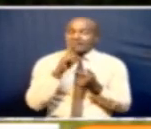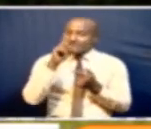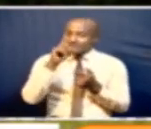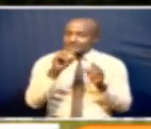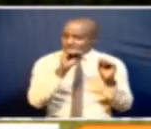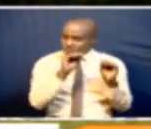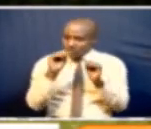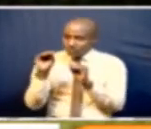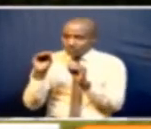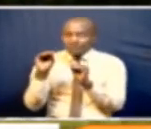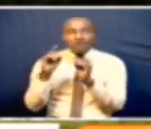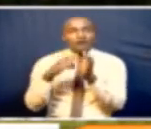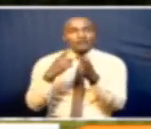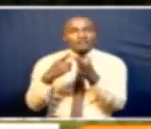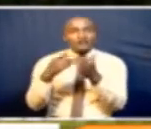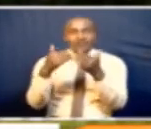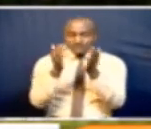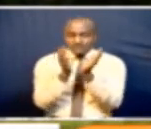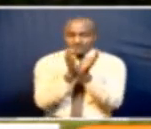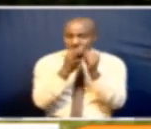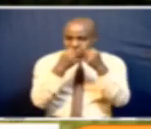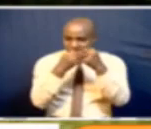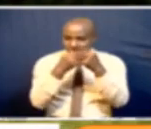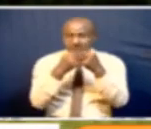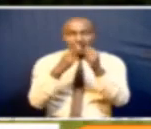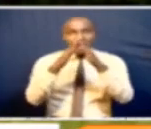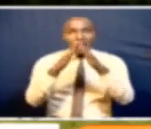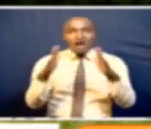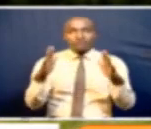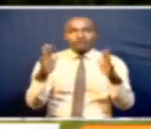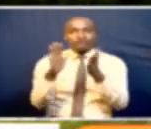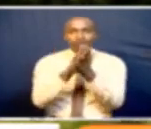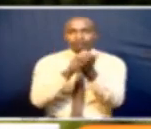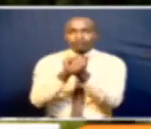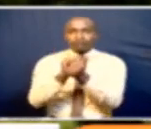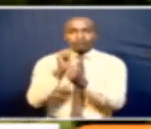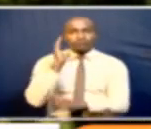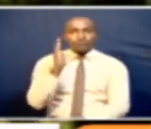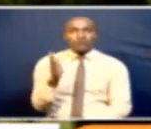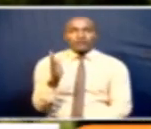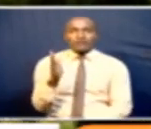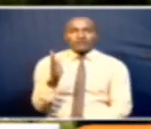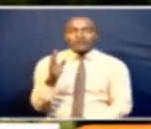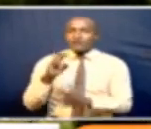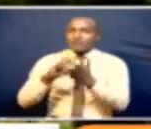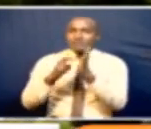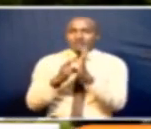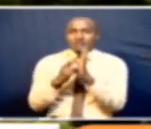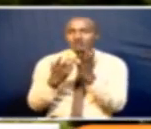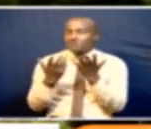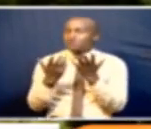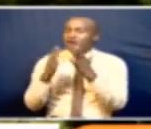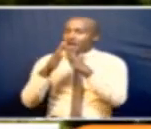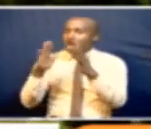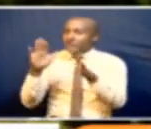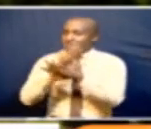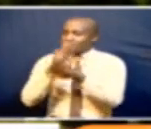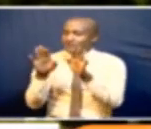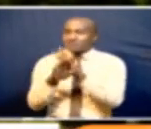familia 8 katika mtaa huu zitasalia bila makao, ndoto, furaha na kumbukumbu za familia hizo zikifikia kikomo.